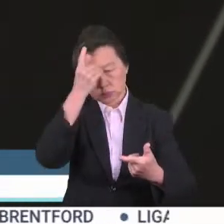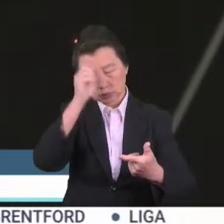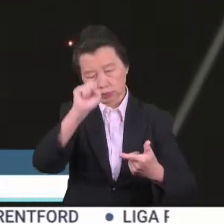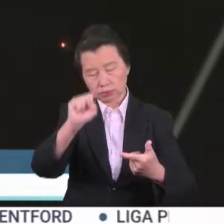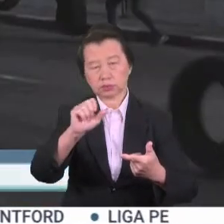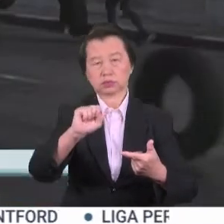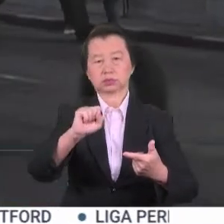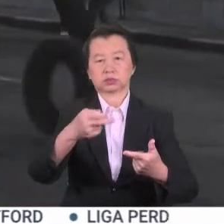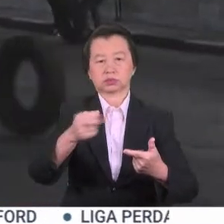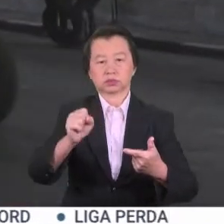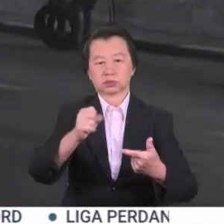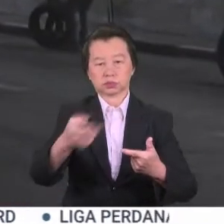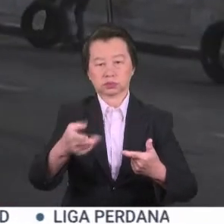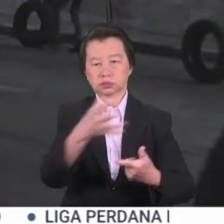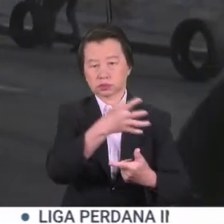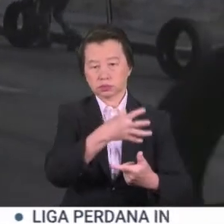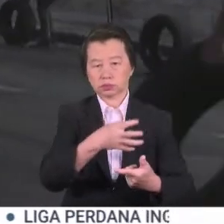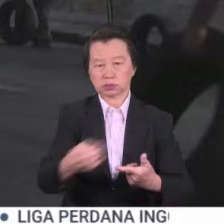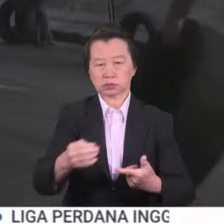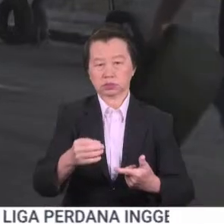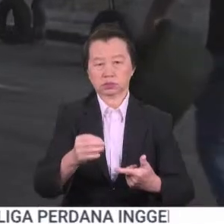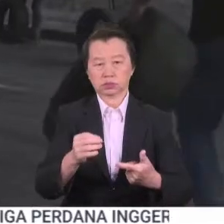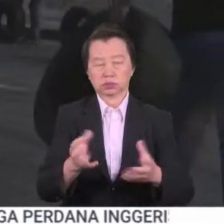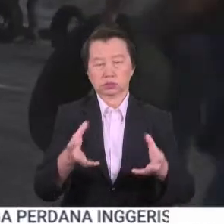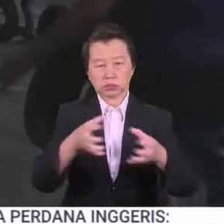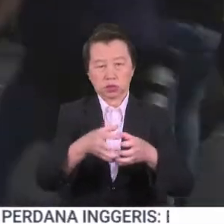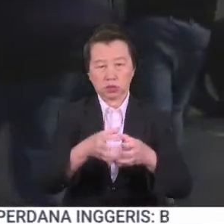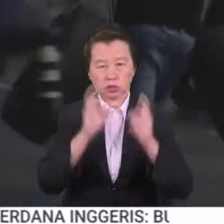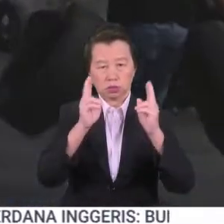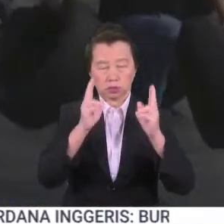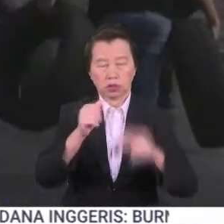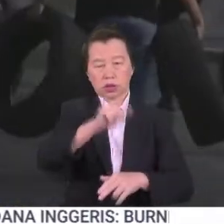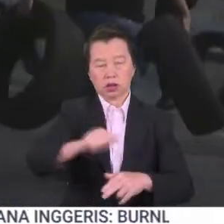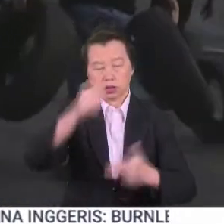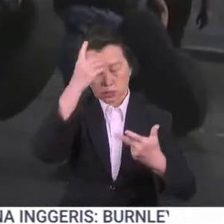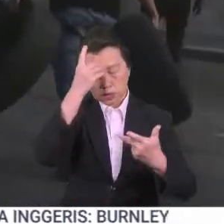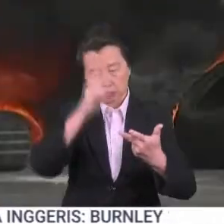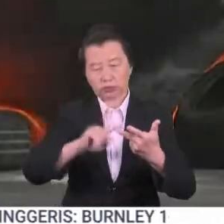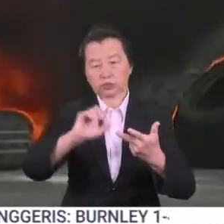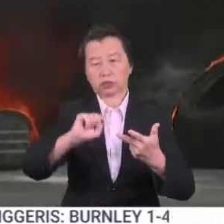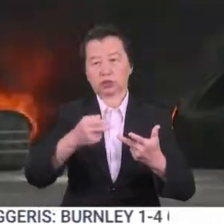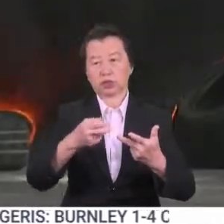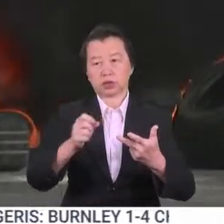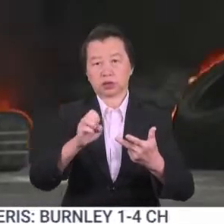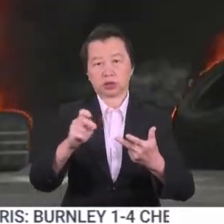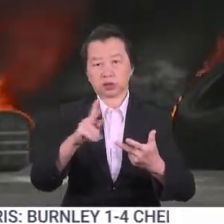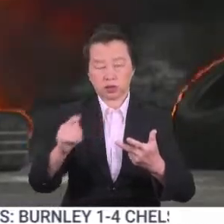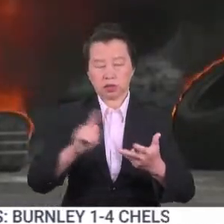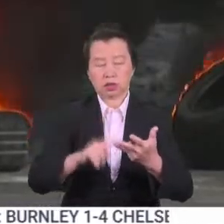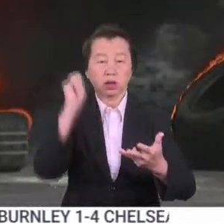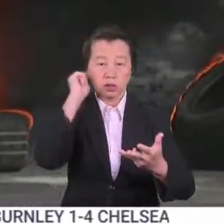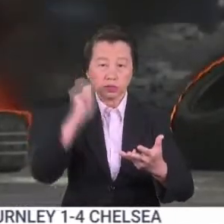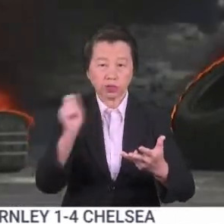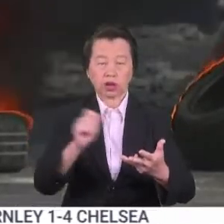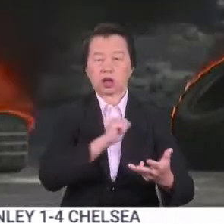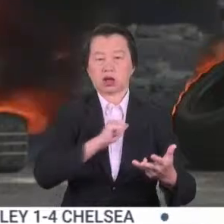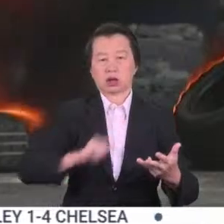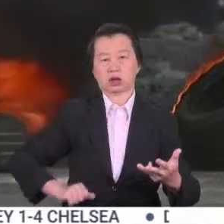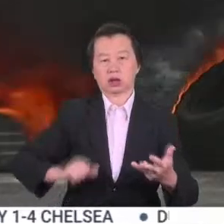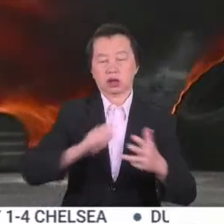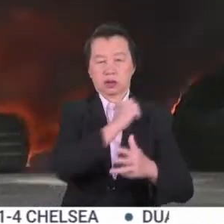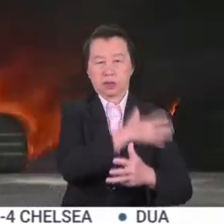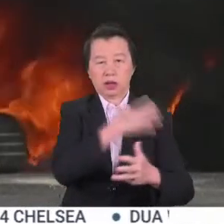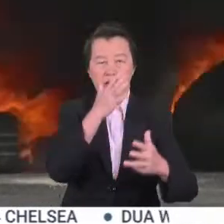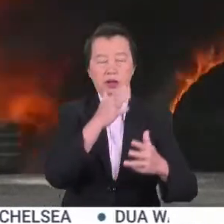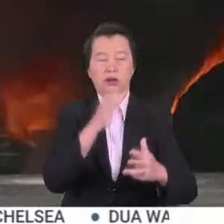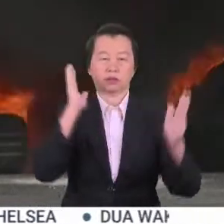Seri Sheikh Ahmad Awang pengerusi sekretariat himpunan ulama Asia Datuk Sikh Abdul Ghani shamsuddin dan setiausa Agung sekretariat Palestin